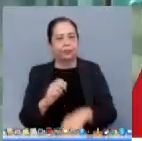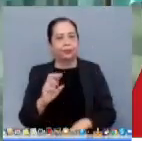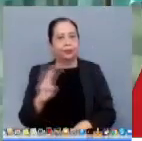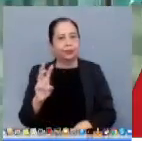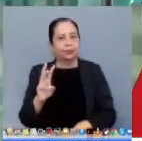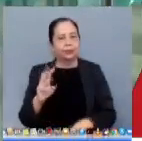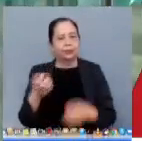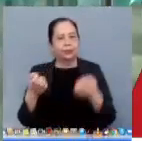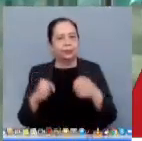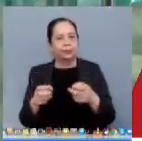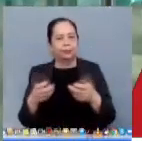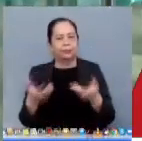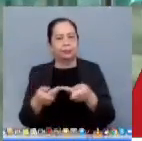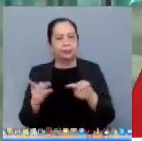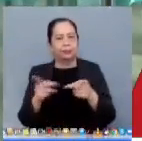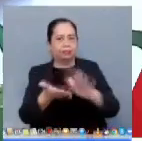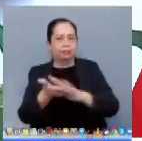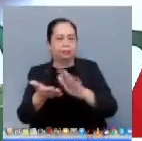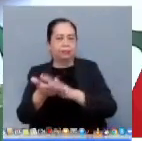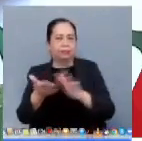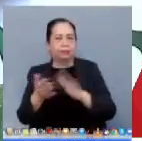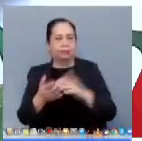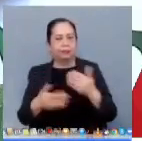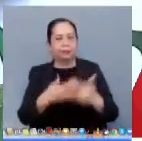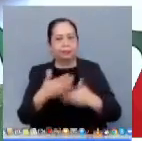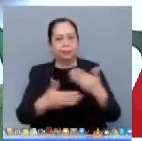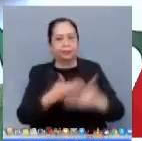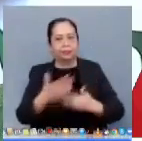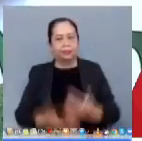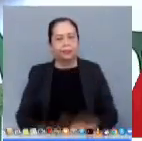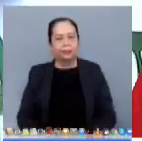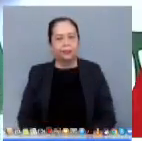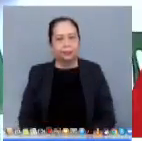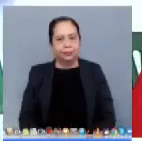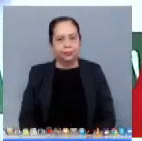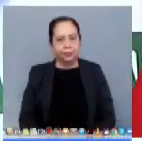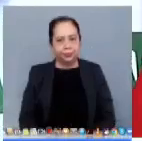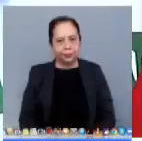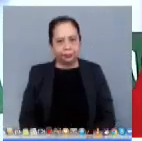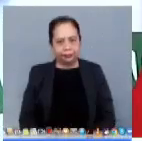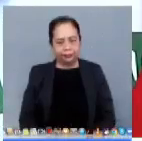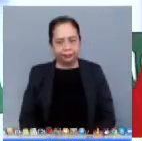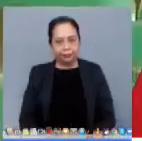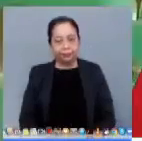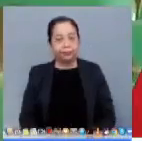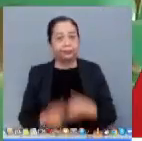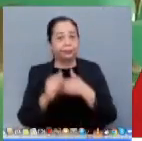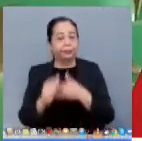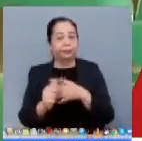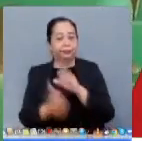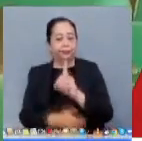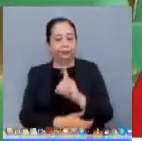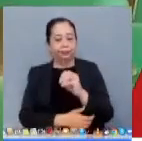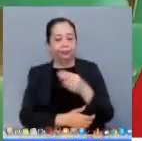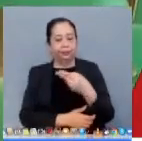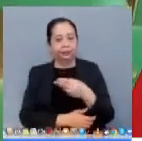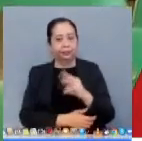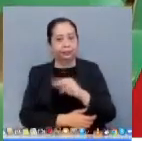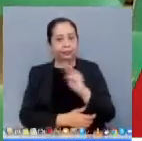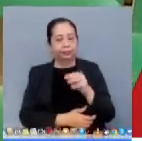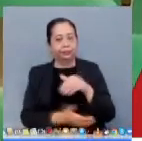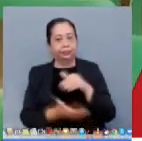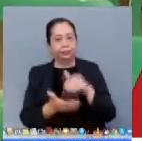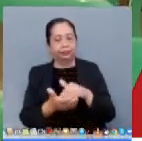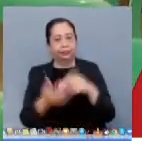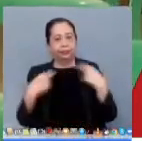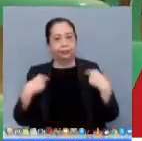sa synchronized dengue cleanup drive. Sa pangunguna ng DOH, Metro Manila Center for Health Development,